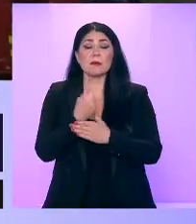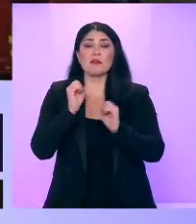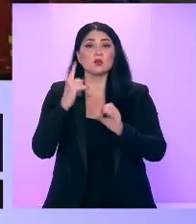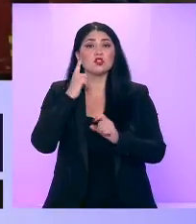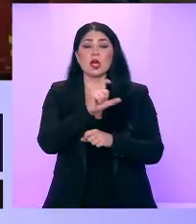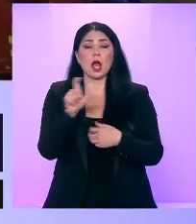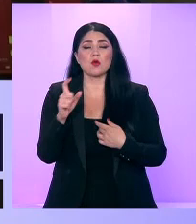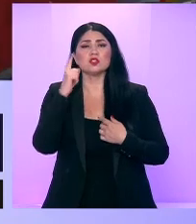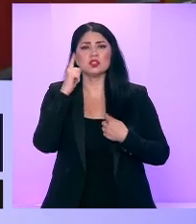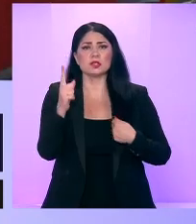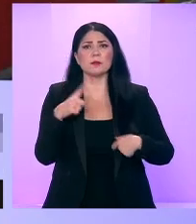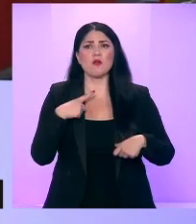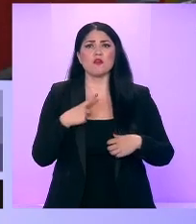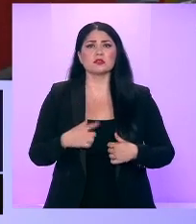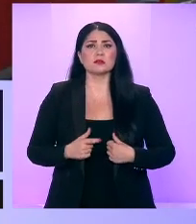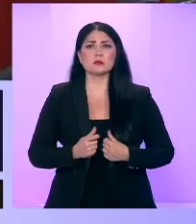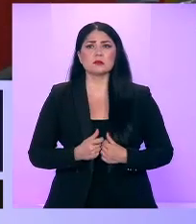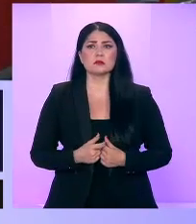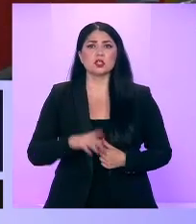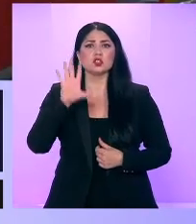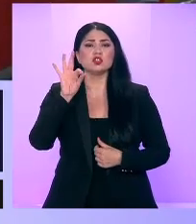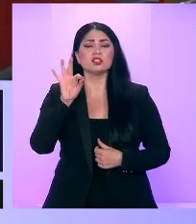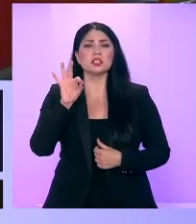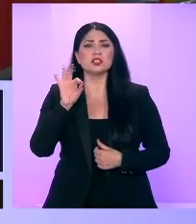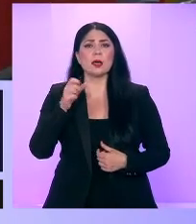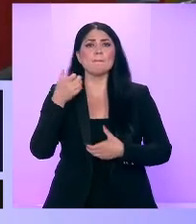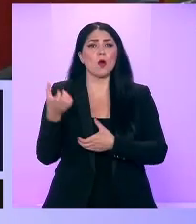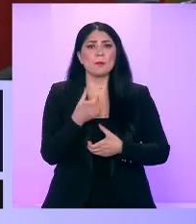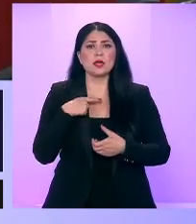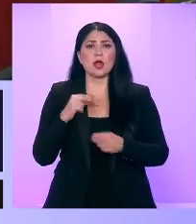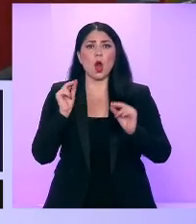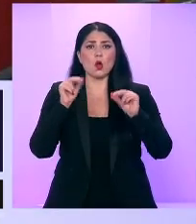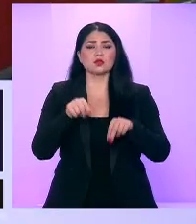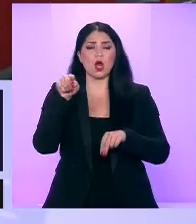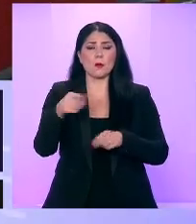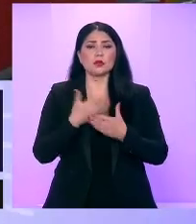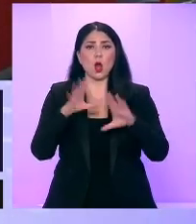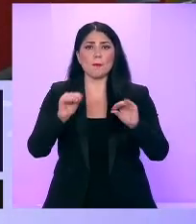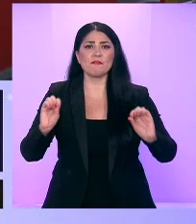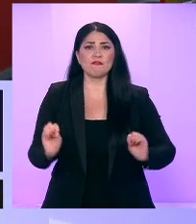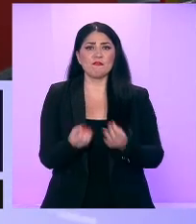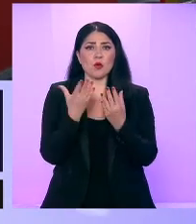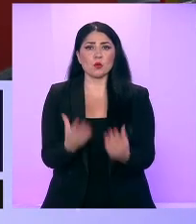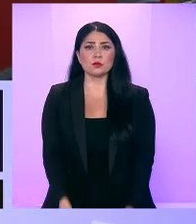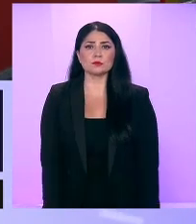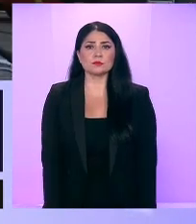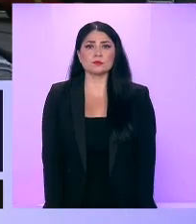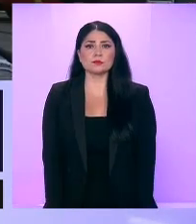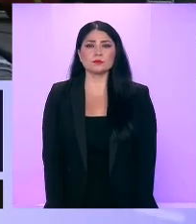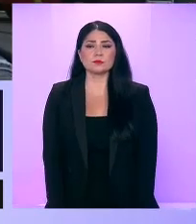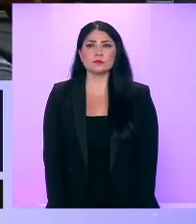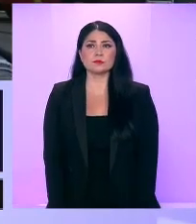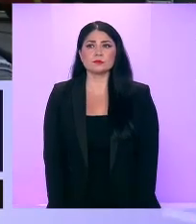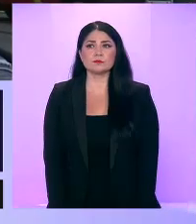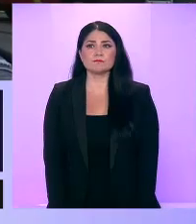cauza, cert este faptul că au fost trimiși la fața locului numai puțin de 50 de pompieri pentru a stinge incendiul ce a izbucnit după explozie